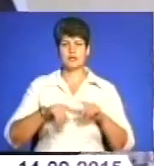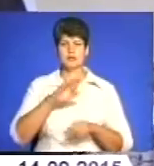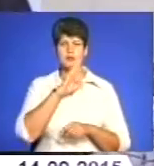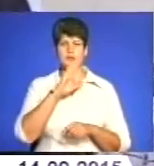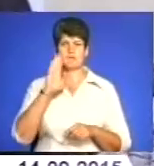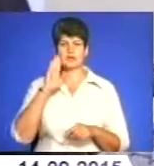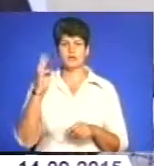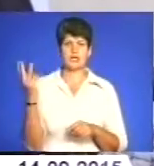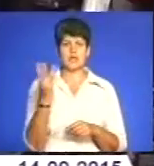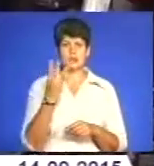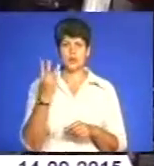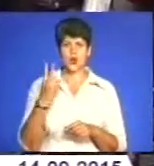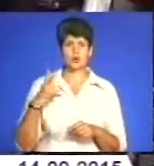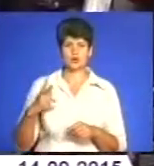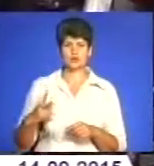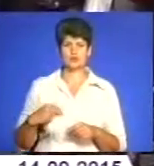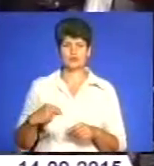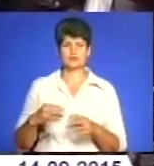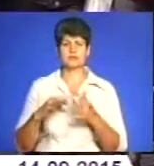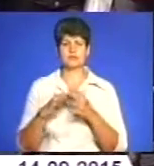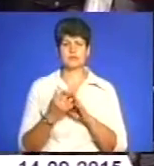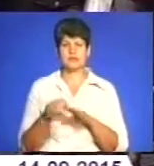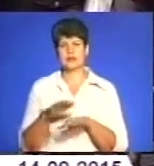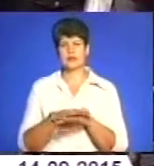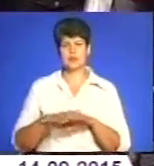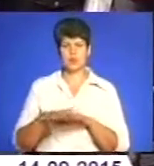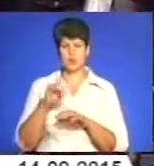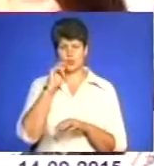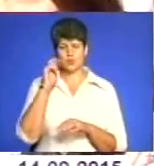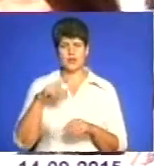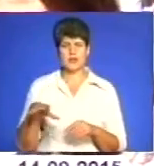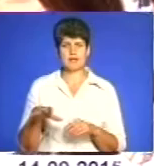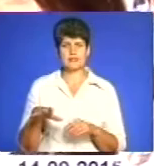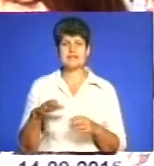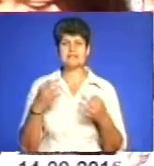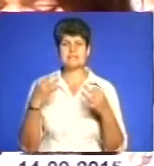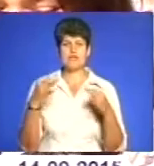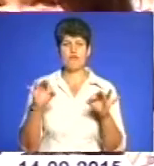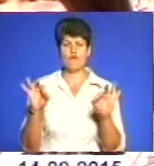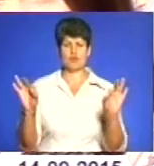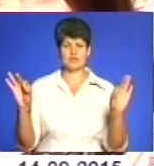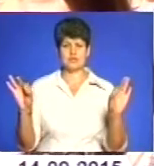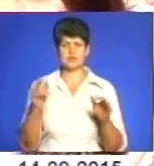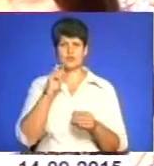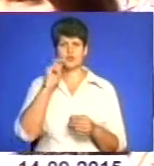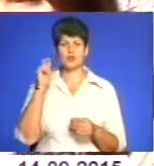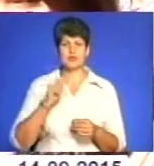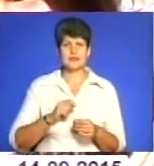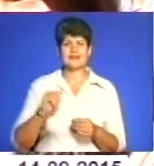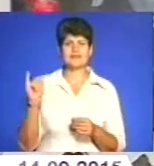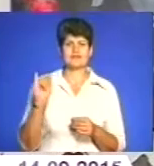трьох донечок, односельчан, народу України. Адже за волю та незалежність України